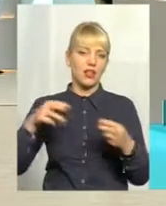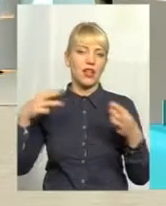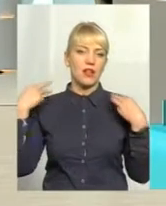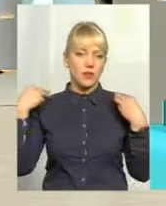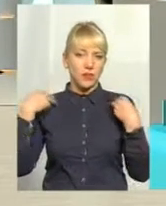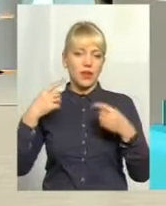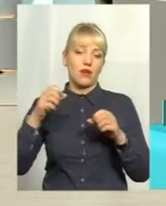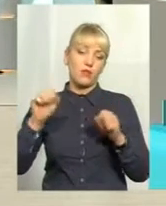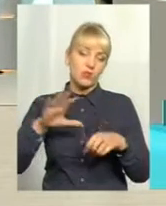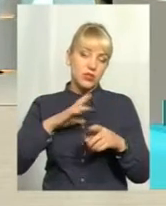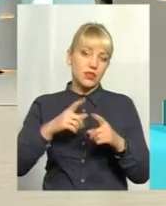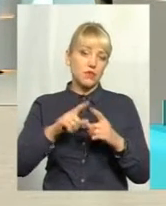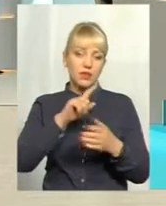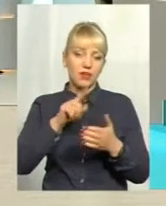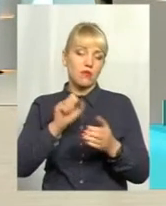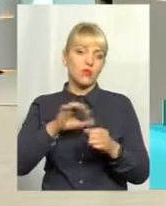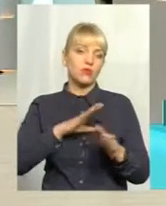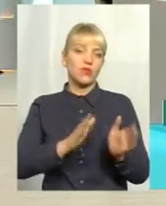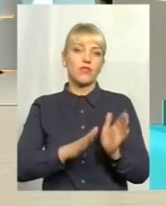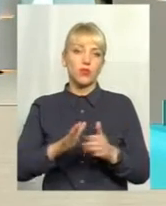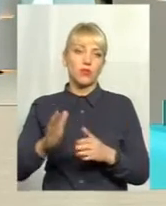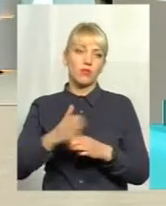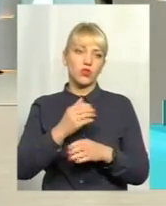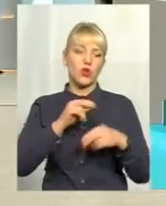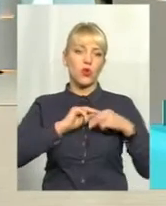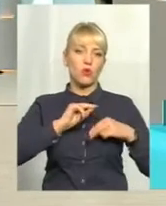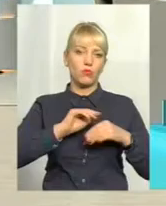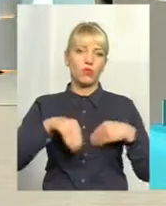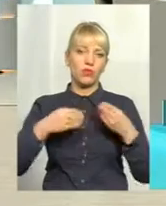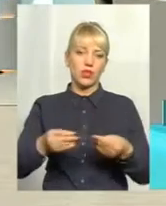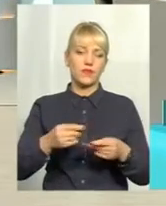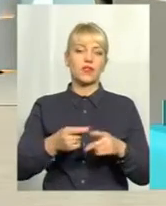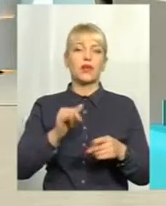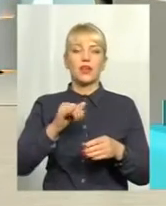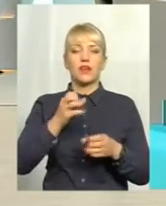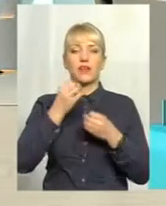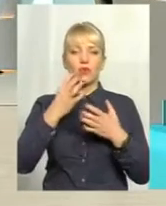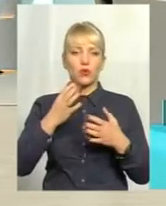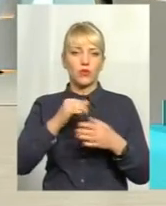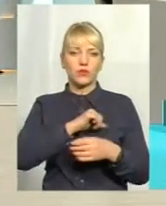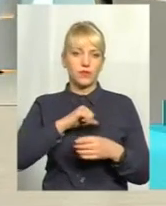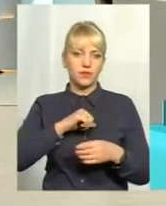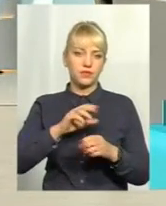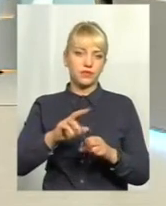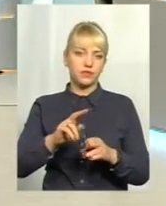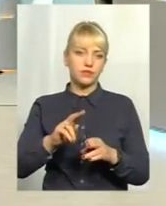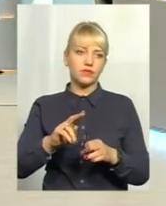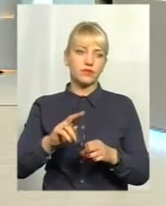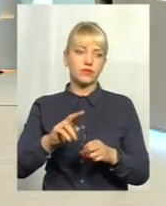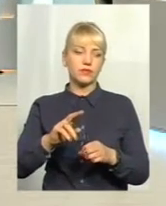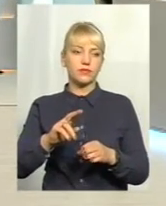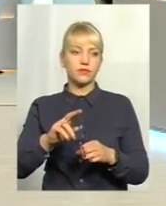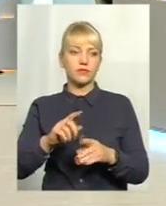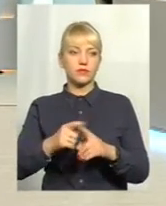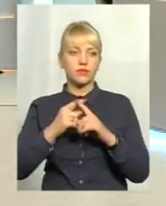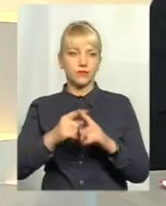це питання буде врегульовано між роботодавцем і тим самим працівником в добровільному порядку, і ніяких питань не виникне.